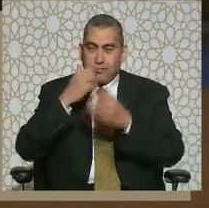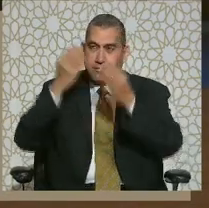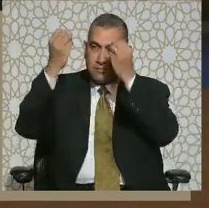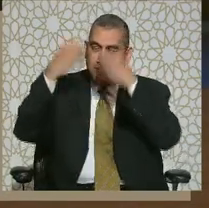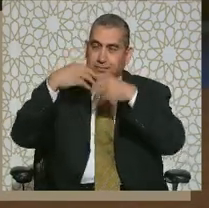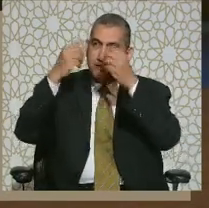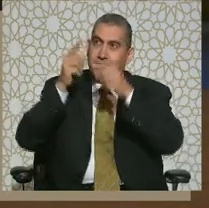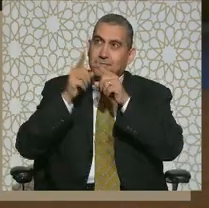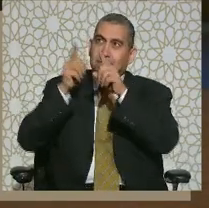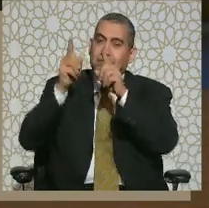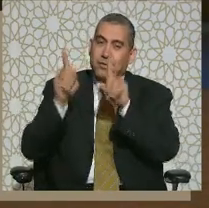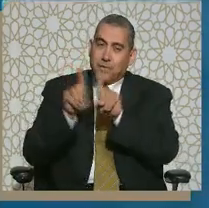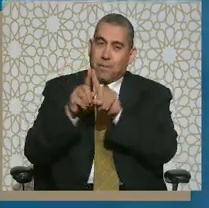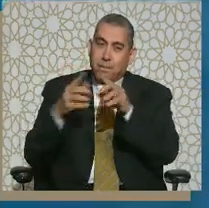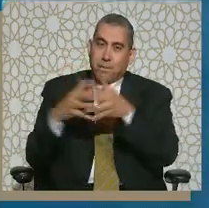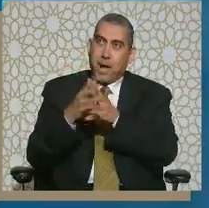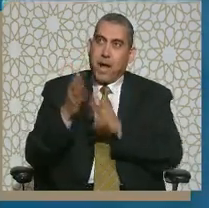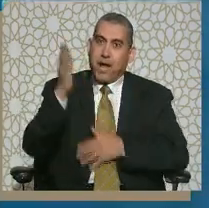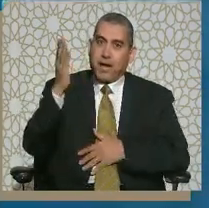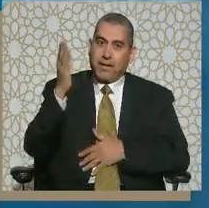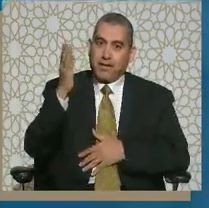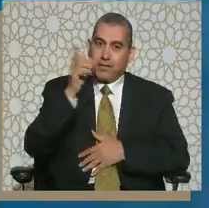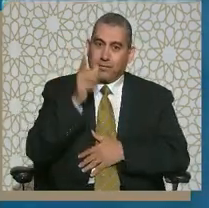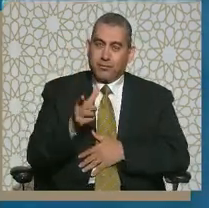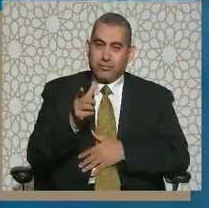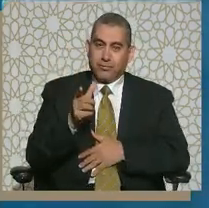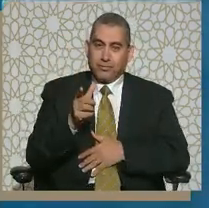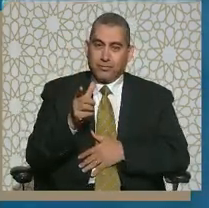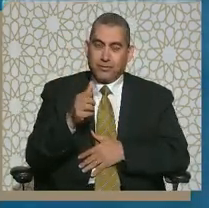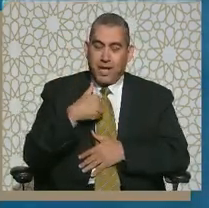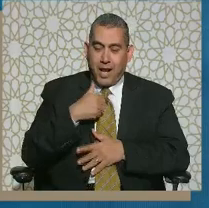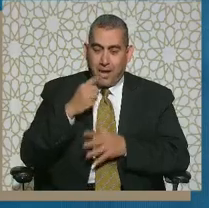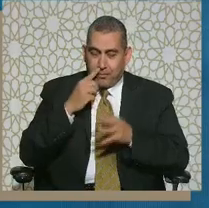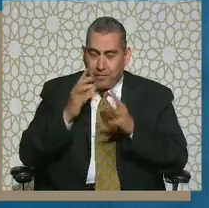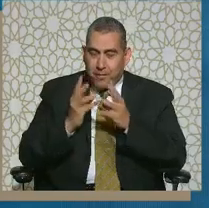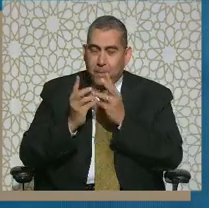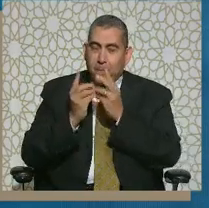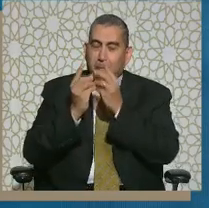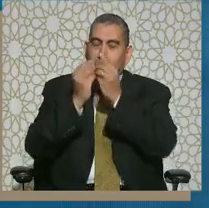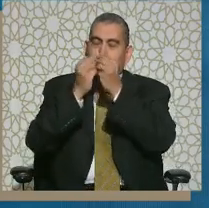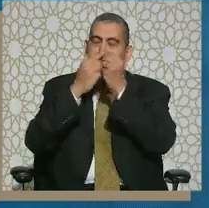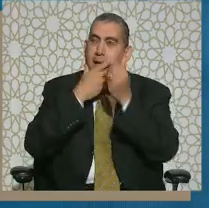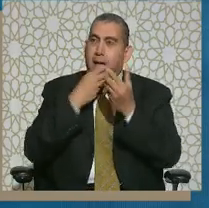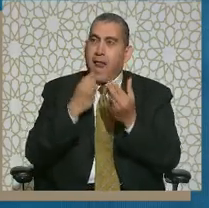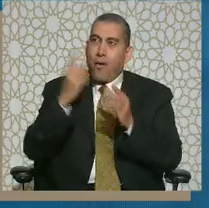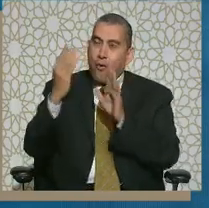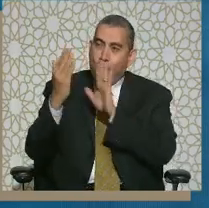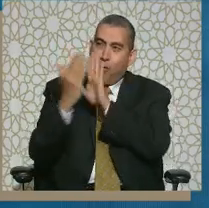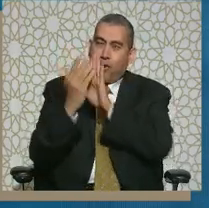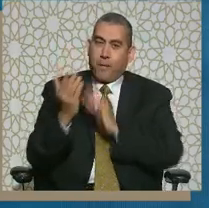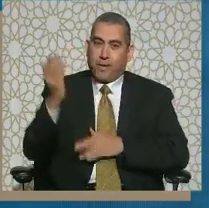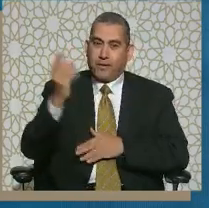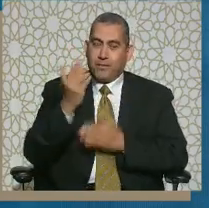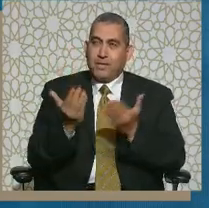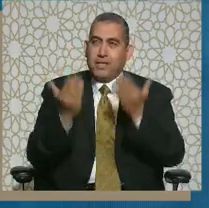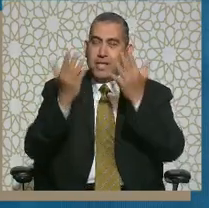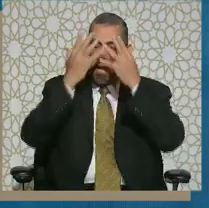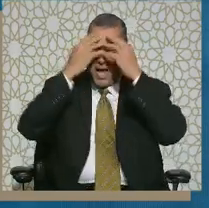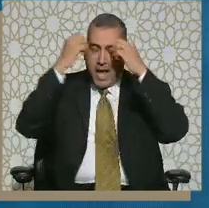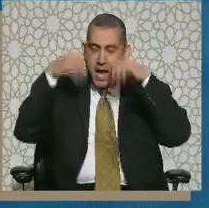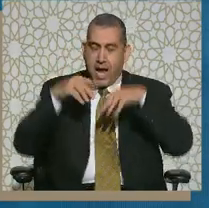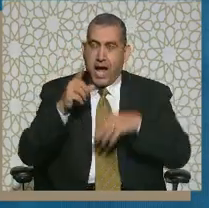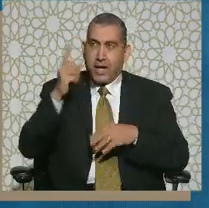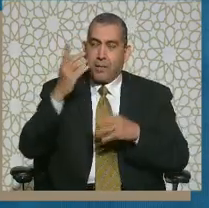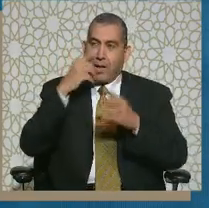تجليات انسك ولكي اذوب في حلاوه قربك يا كريم